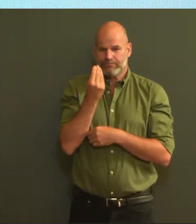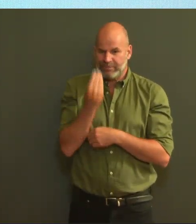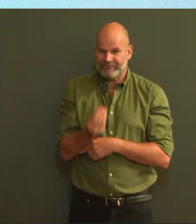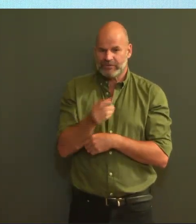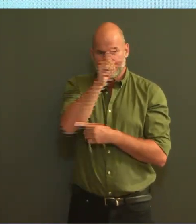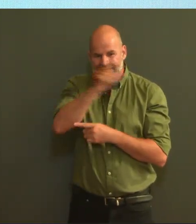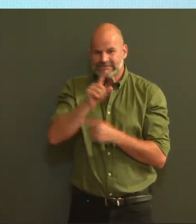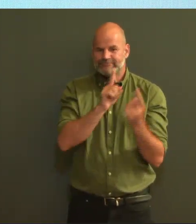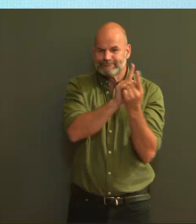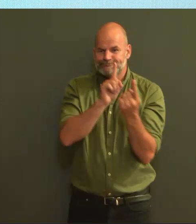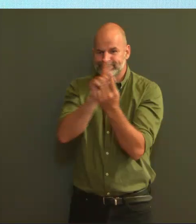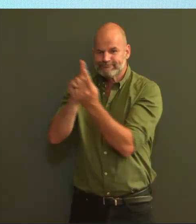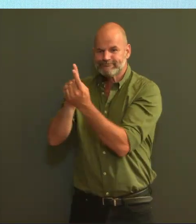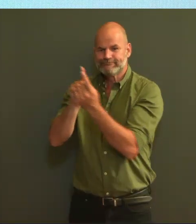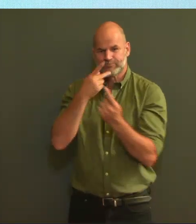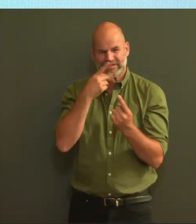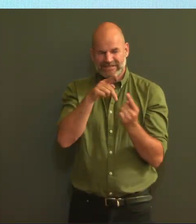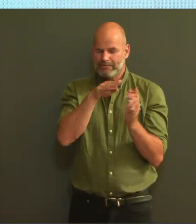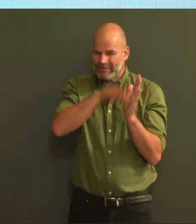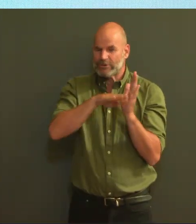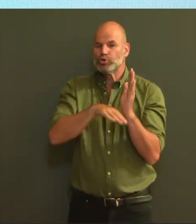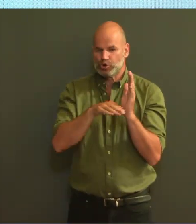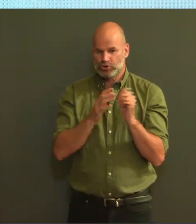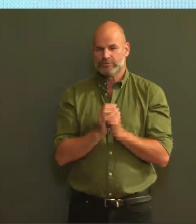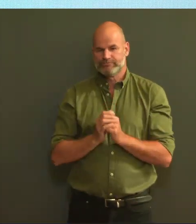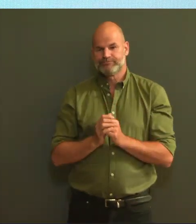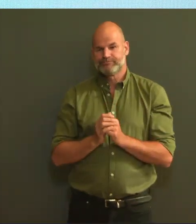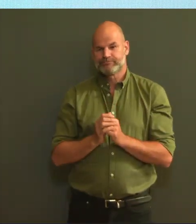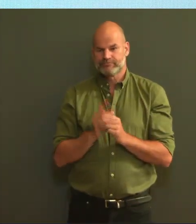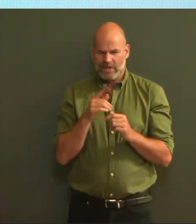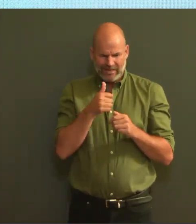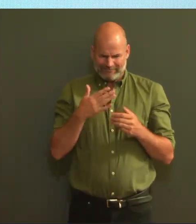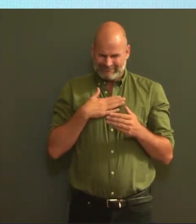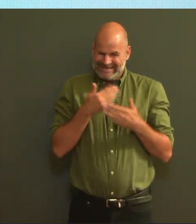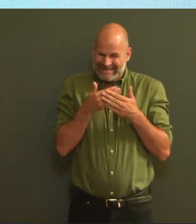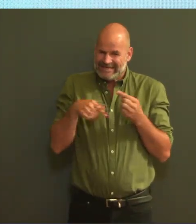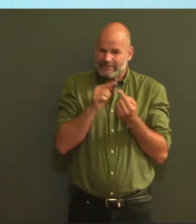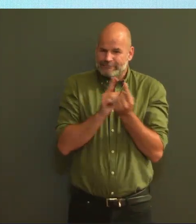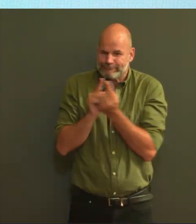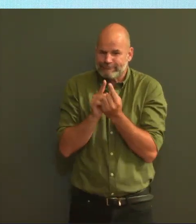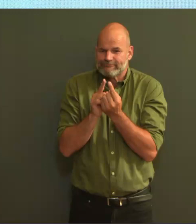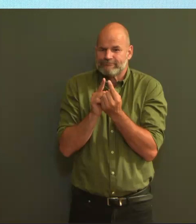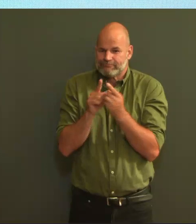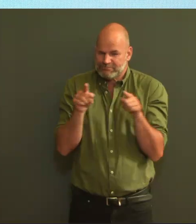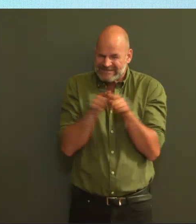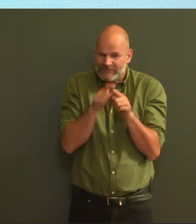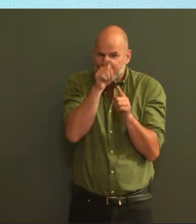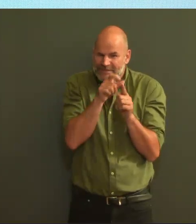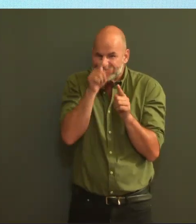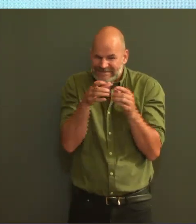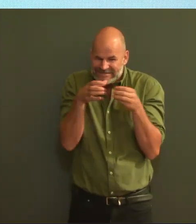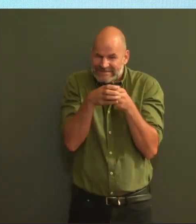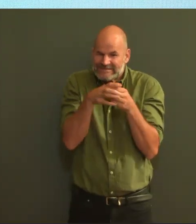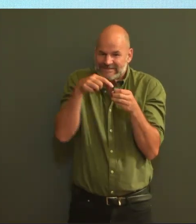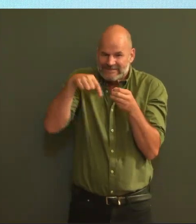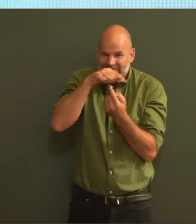hoe liever. En proberen ook altijd die dichte contacten te onderhouden met dezelfde mensen. Momenteel ligt dat